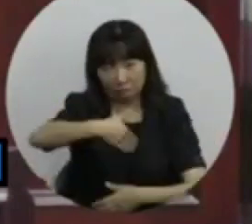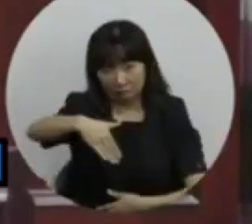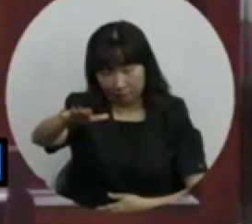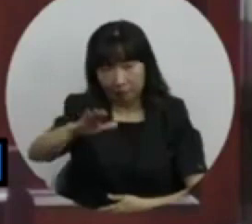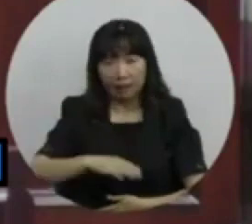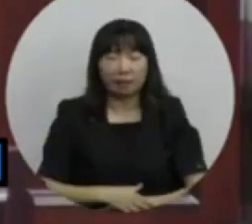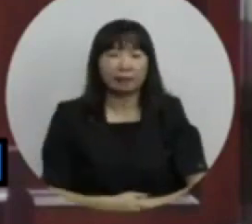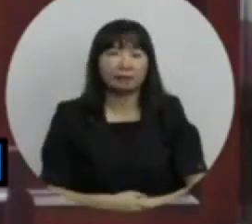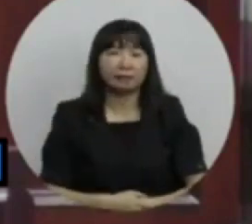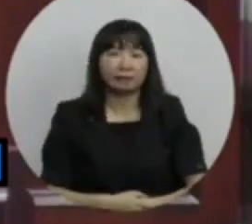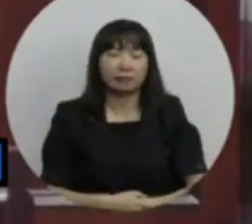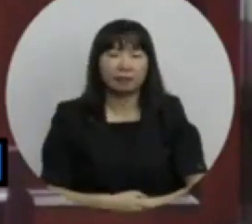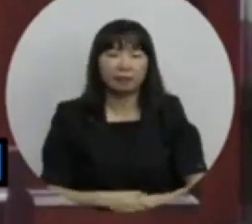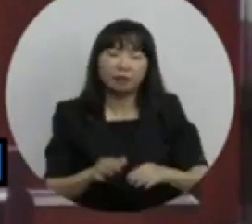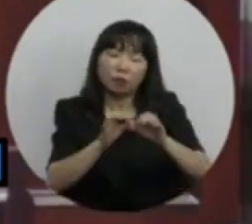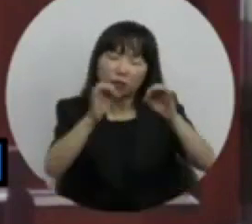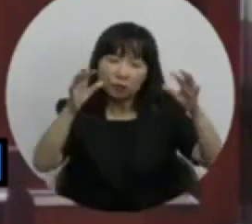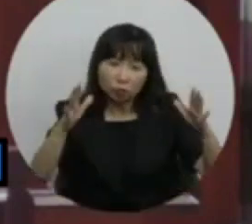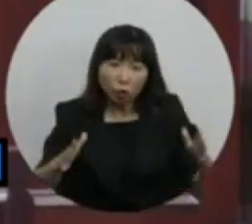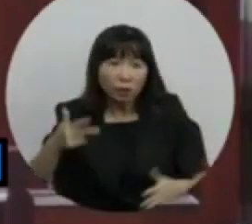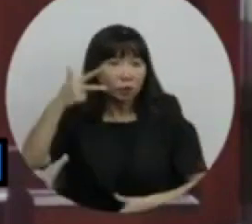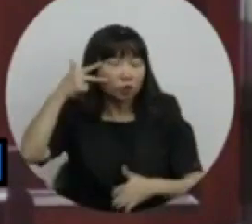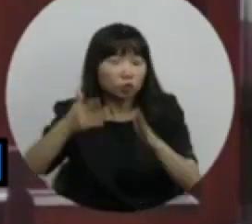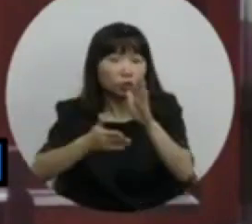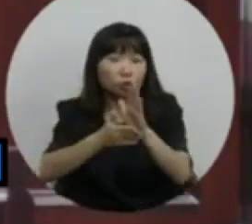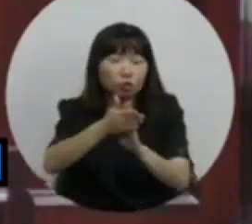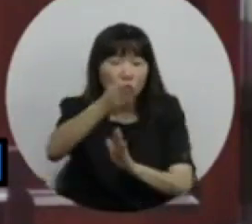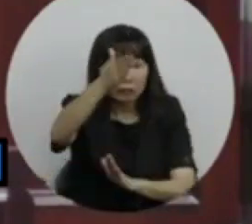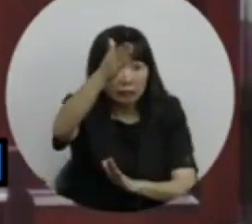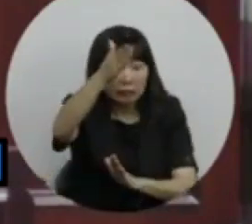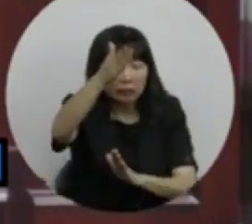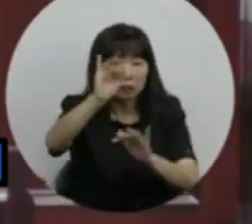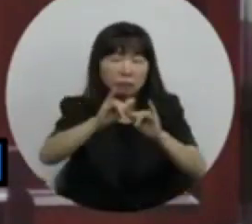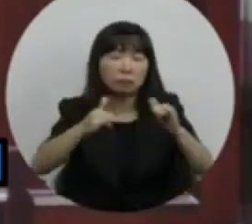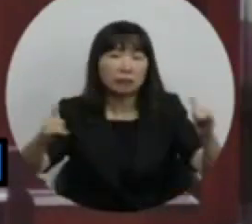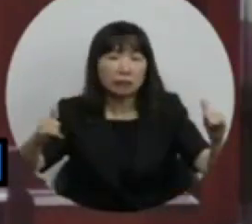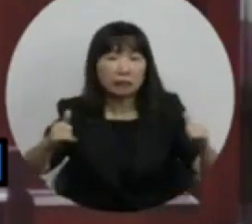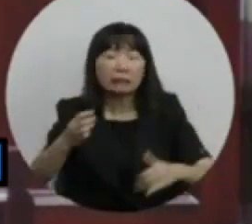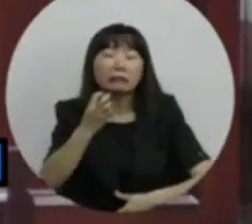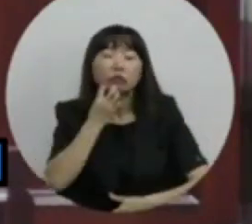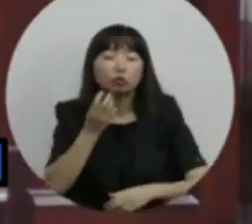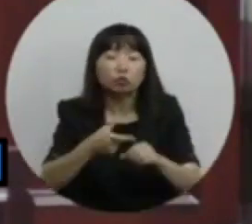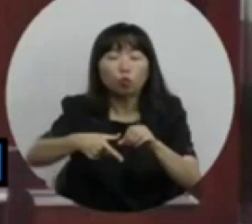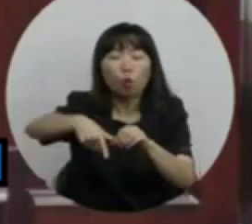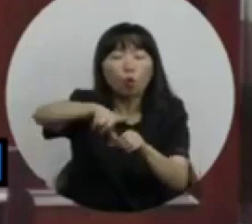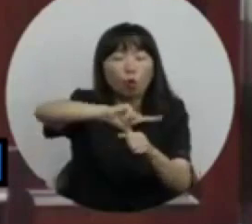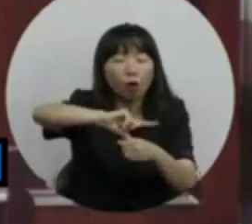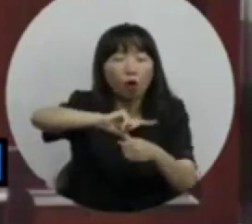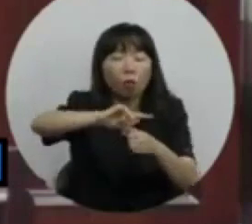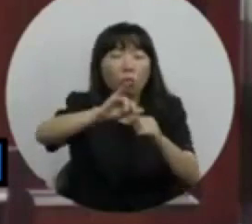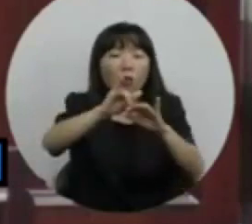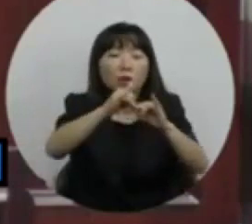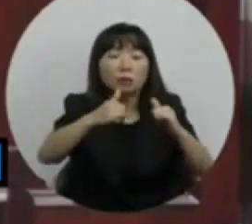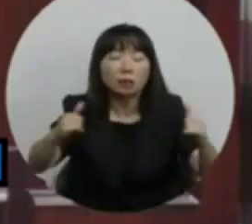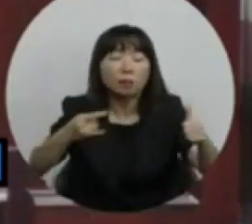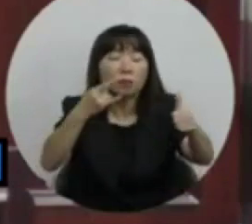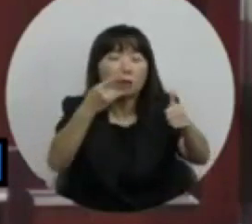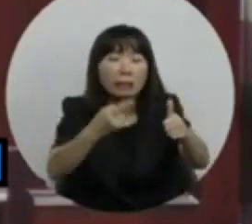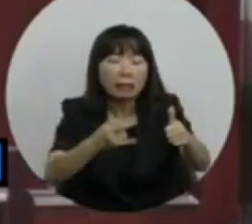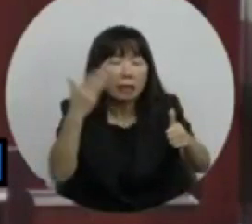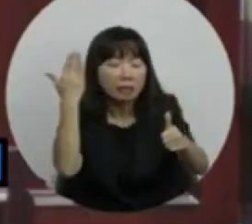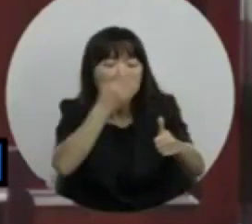오랫동안 여주시는 수도권 주민에게 맑은 수돗물을 공급하기 위해 수도권 정비